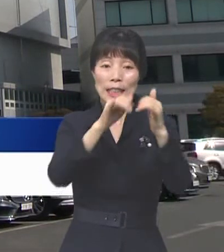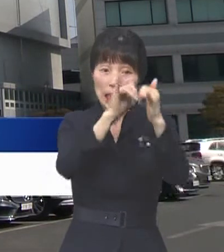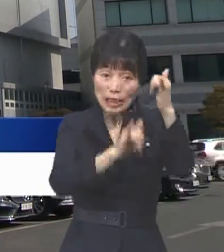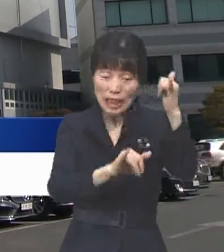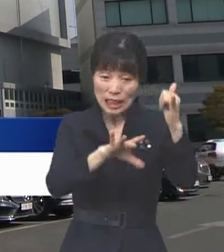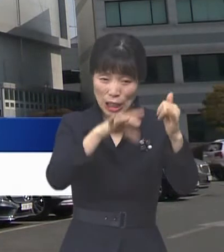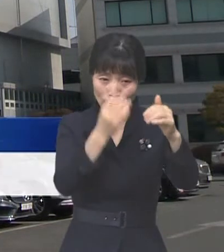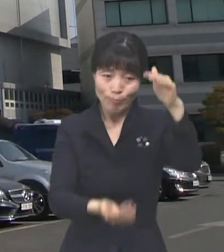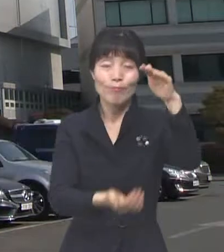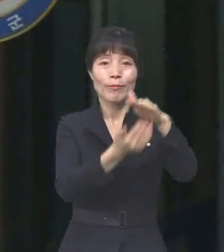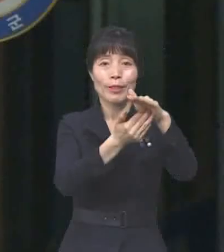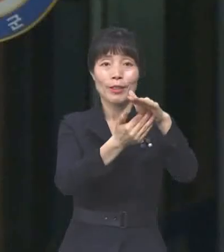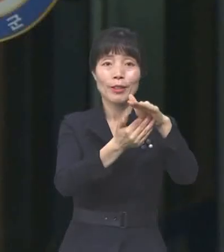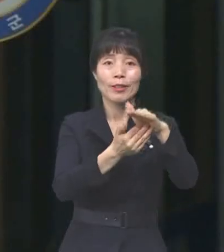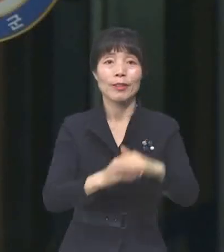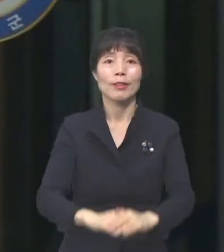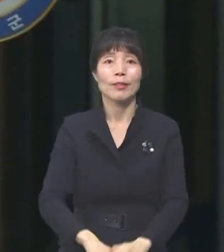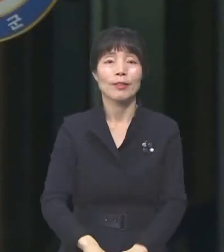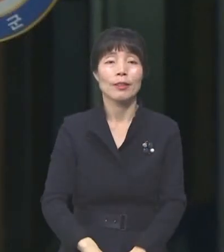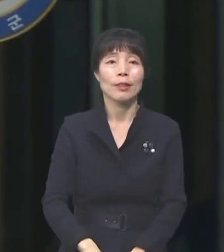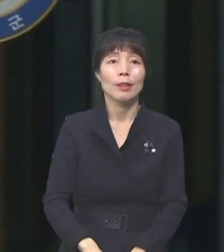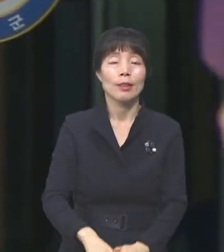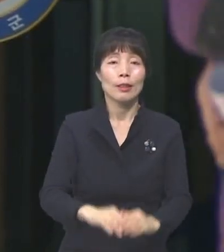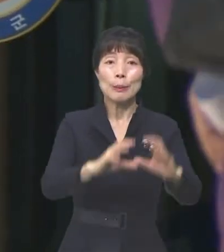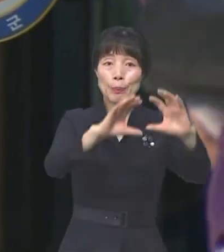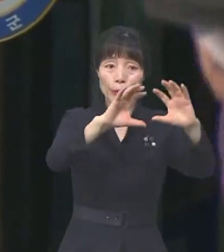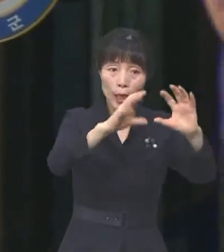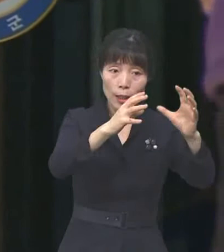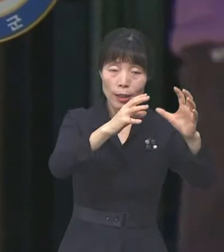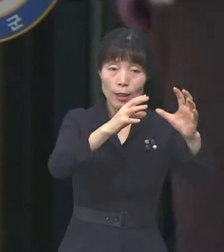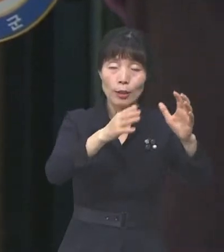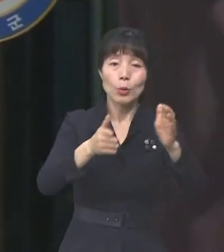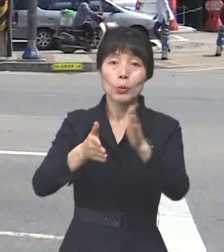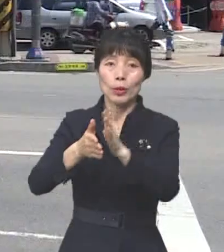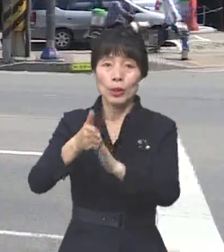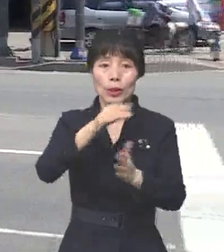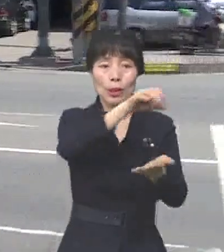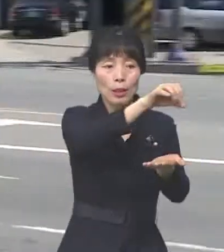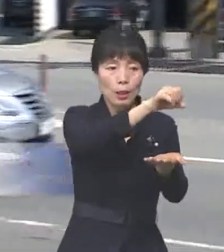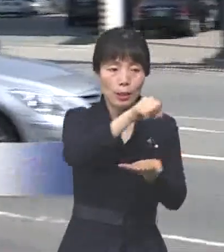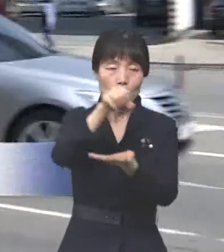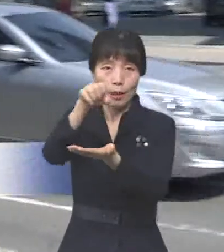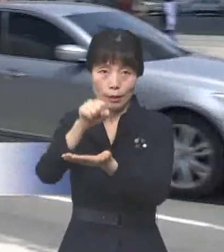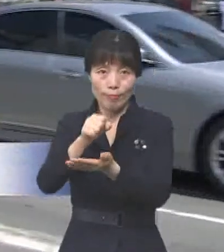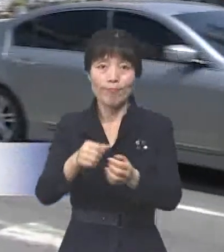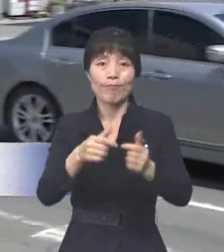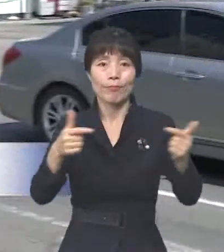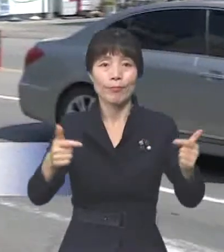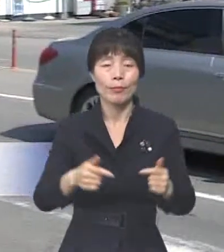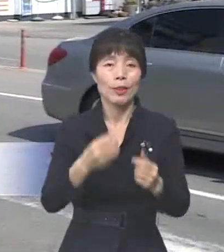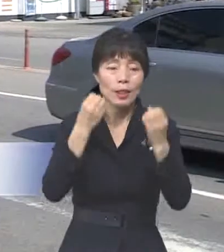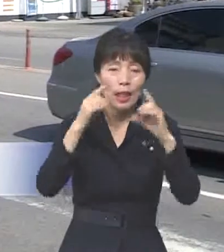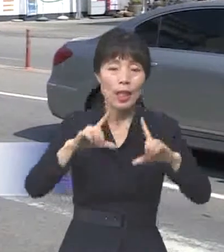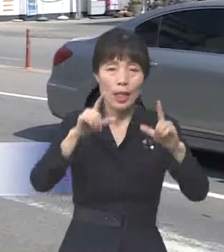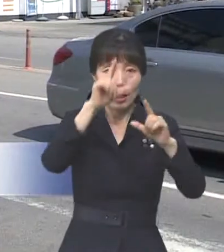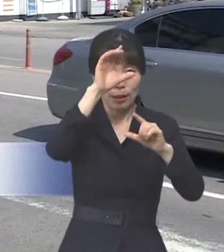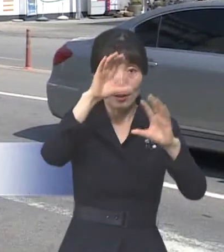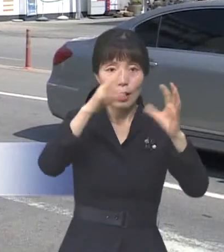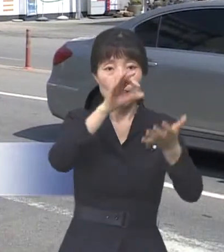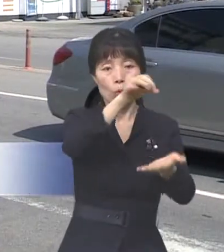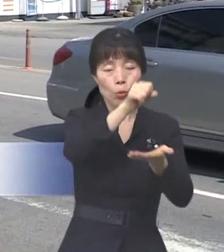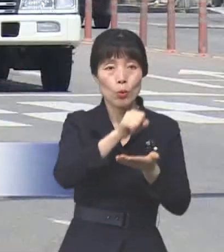예산 중 최대 규모입니다. 국시비도 눈에 띄게 늘었습니다. 새해 확보된 국비는 1,508억